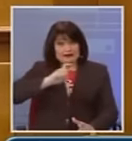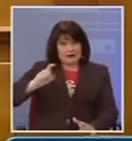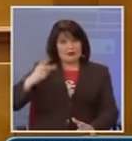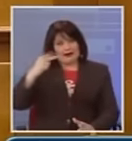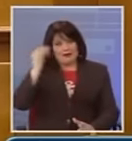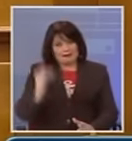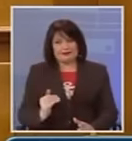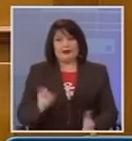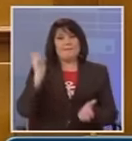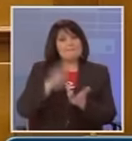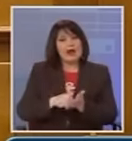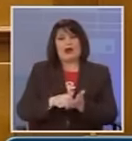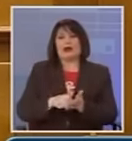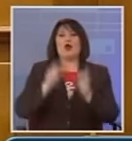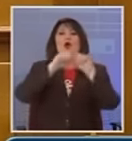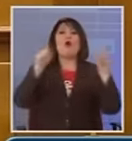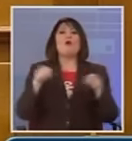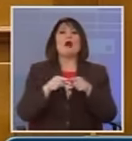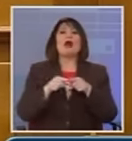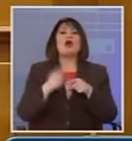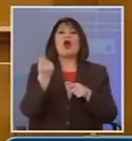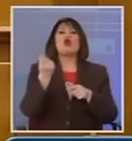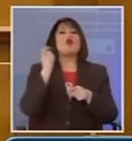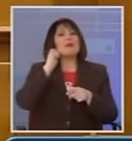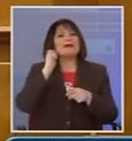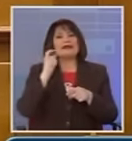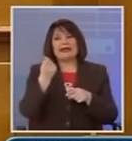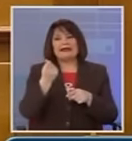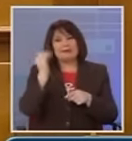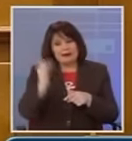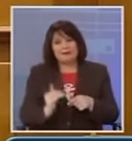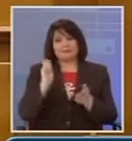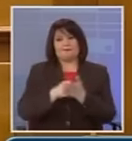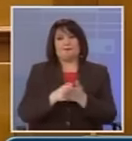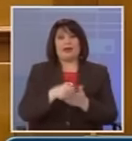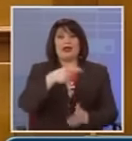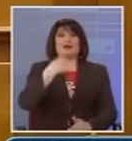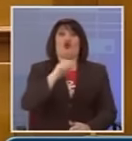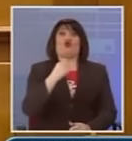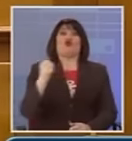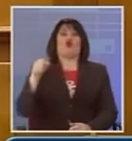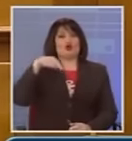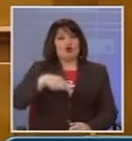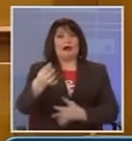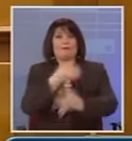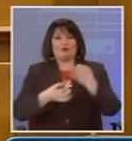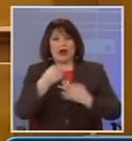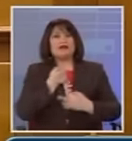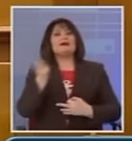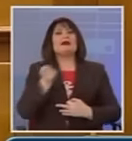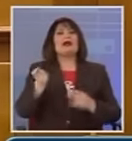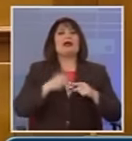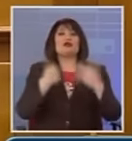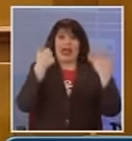με επαναγορά ομολόγων πολύ κάτω από την ονομαστική τιμή. Εσείς όλα αυτά ήσταν αντίθετοι. Τώρα μας λέτε ότι το χρέος της χώρας είναι